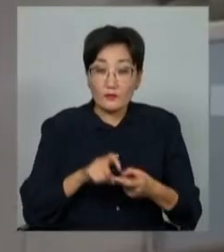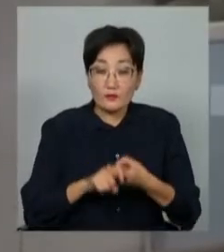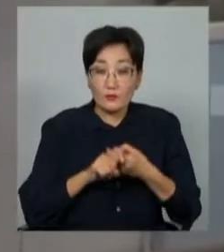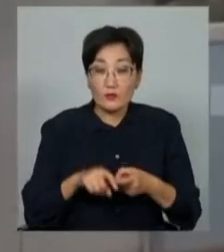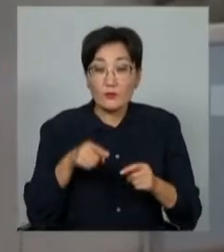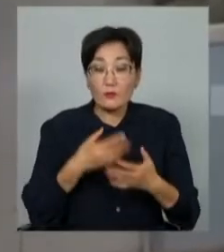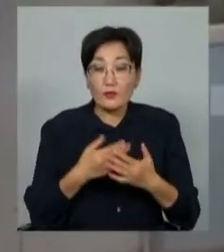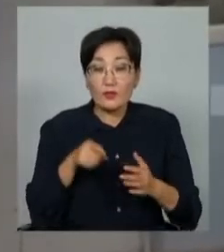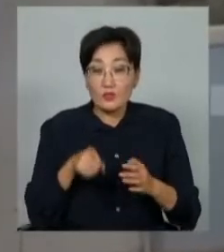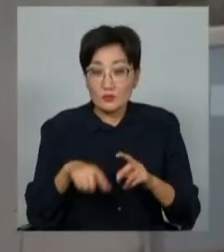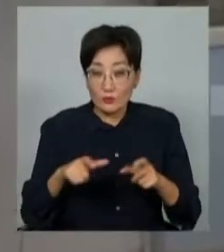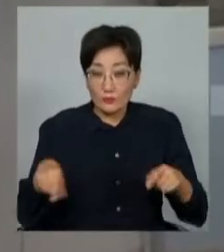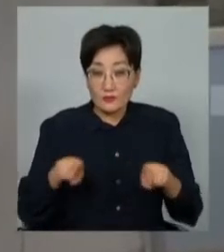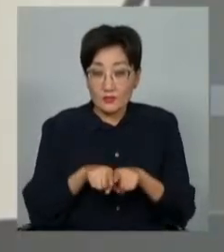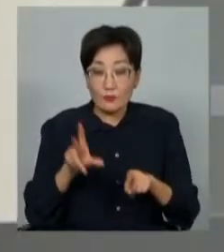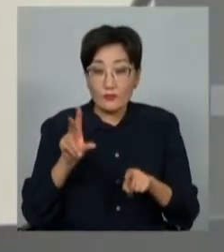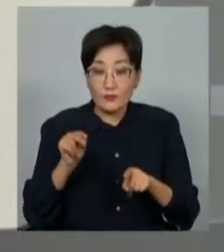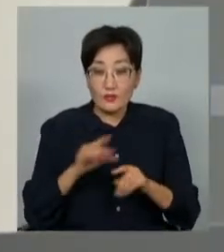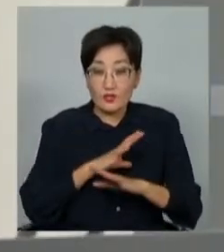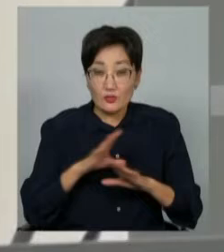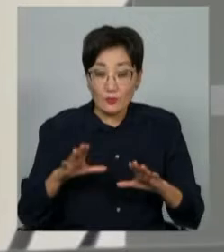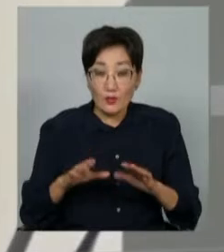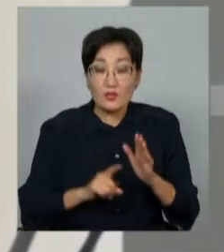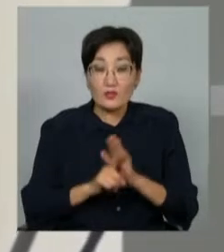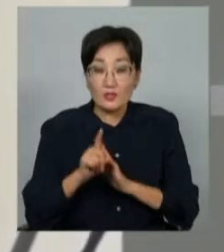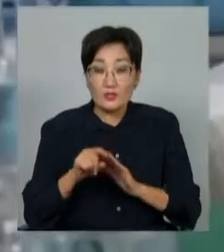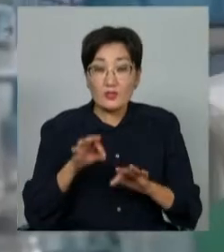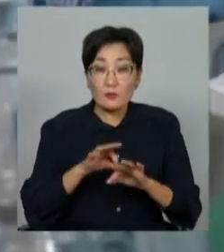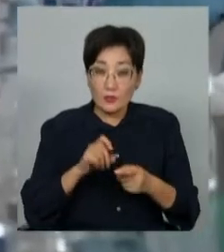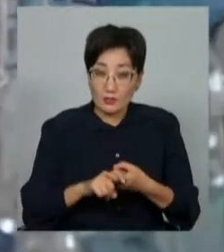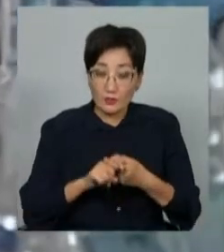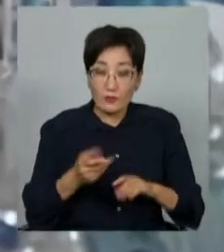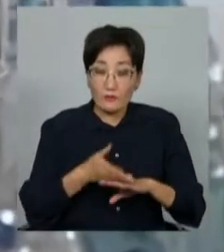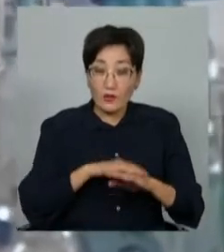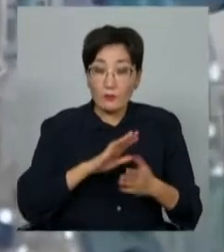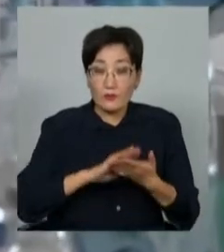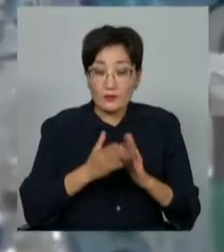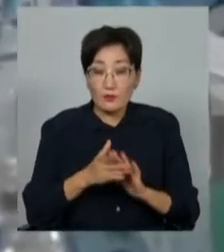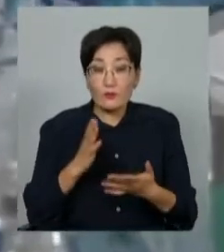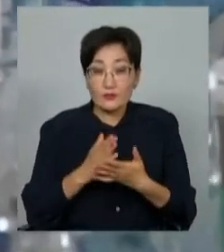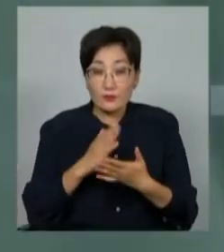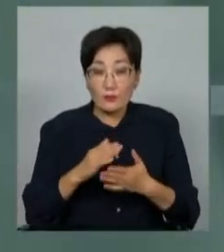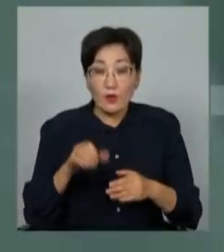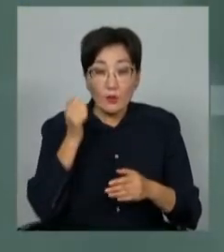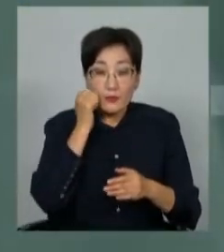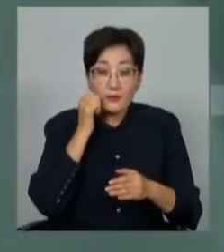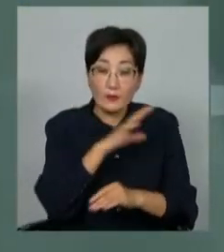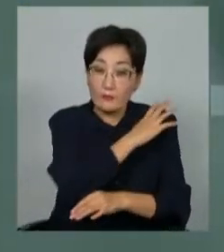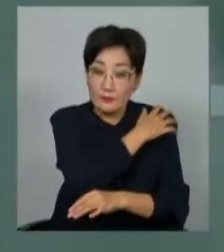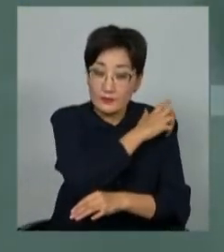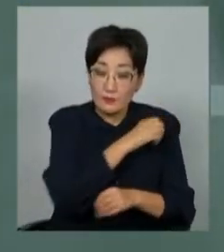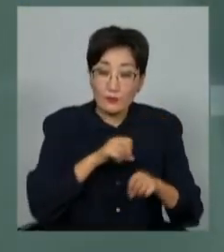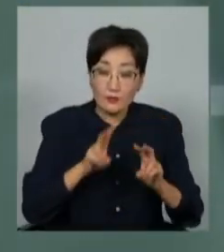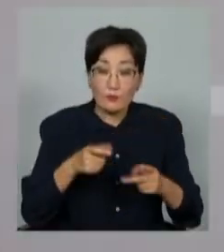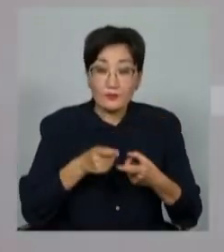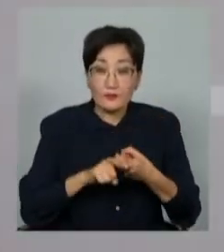почти 1000 человек. Таких показателей не было с начала пандемии. Тяжелая обстановка наблюдается в Москве и Петербурге.